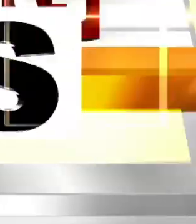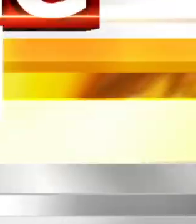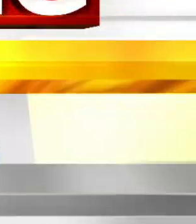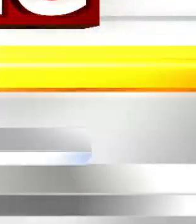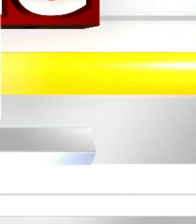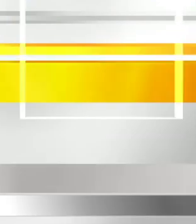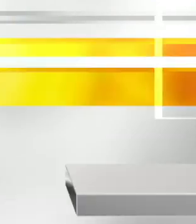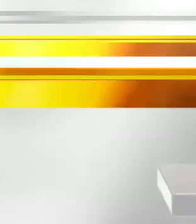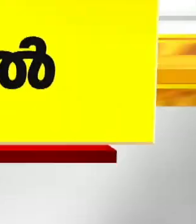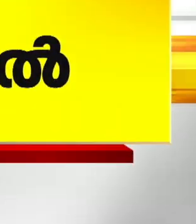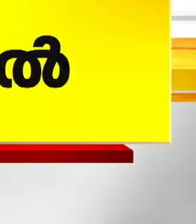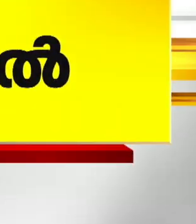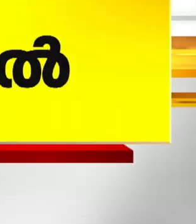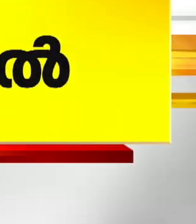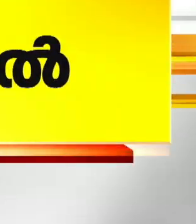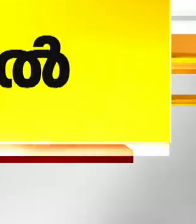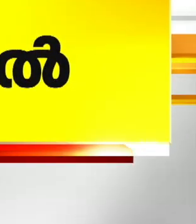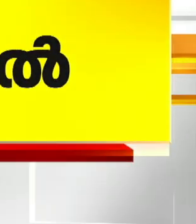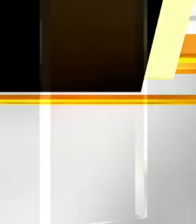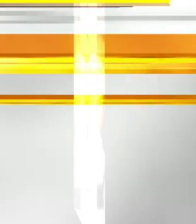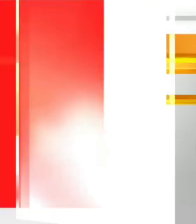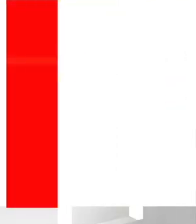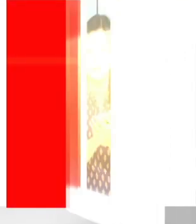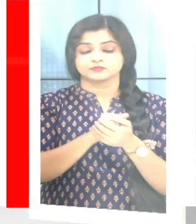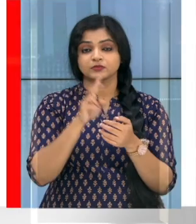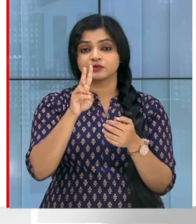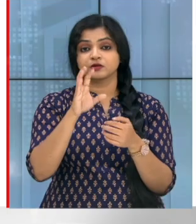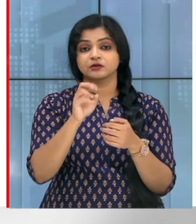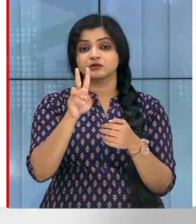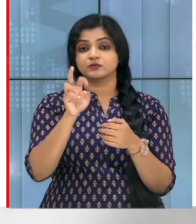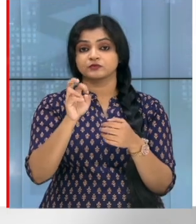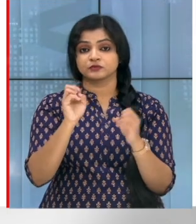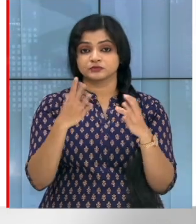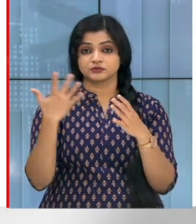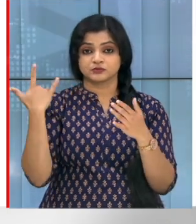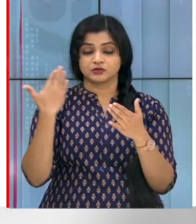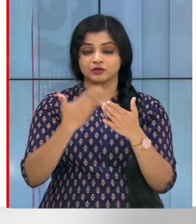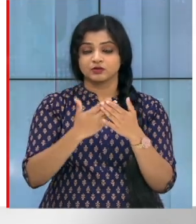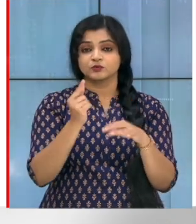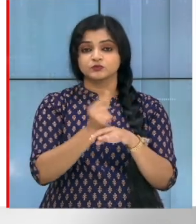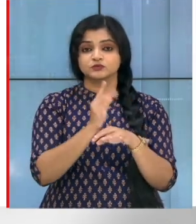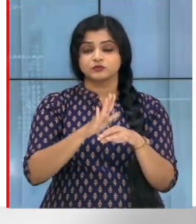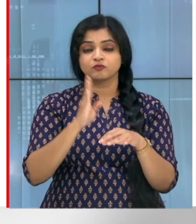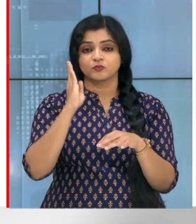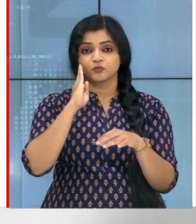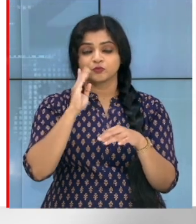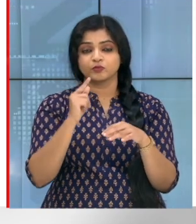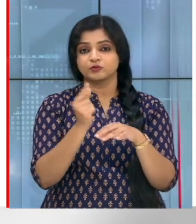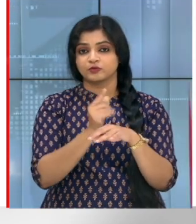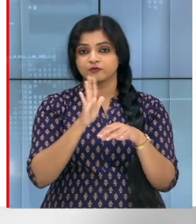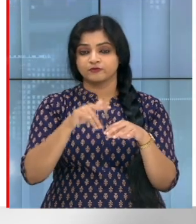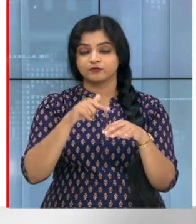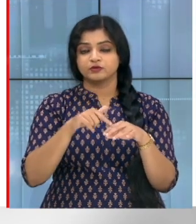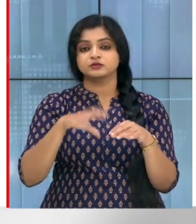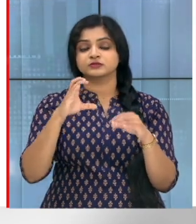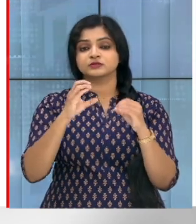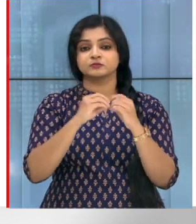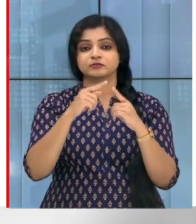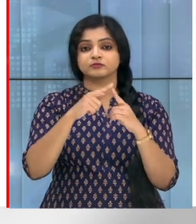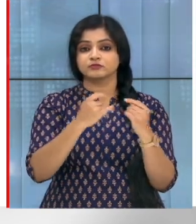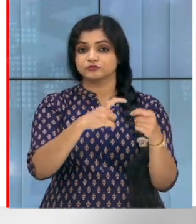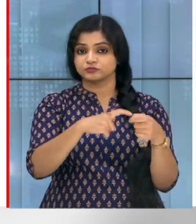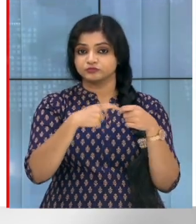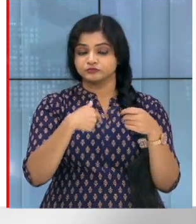കോടതിയെ അറിയിച്ചത്. അതേസമയം 2020 മുതൽ അദ്ദേഹം ഉപയോഗിച്ചു വരുന്ന മൊബൈൽ ഫോണാണ് സിബിഐ